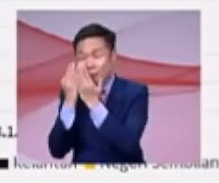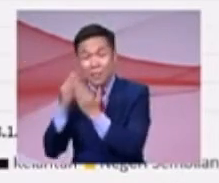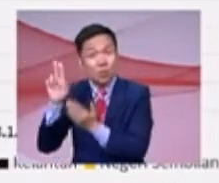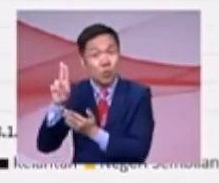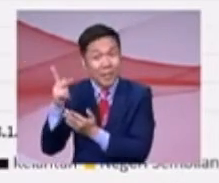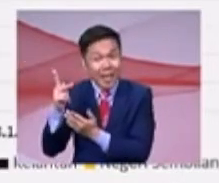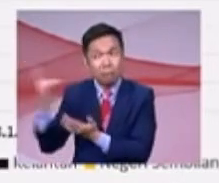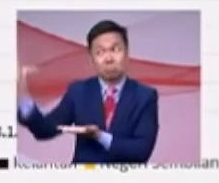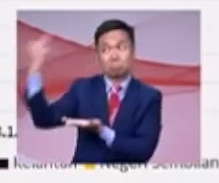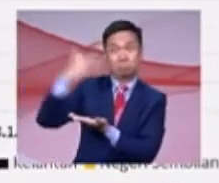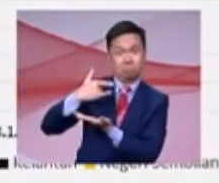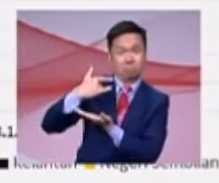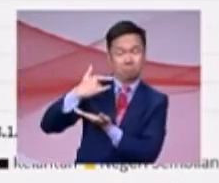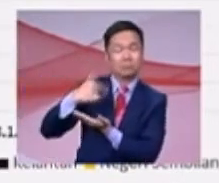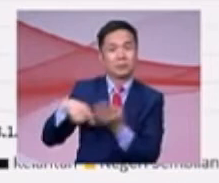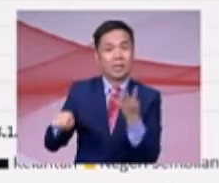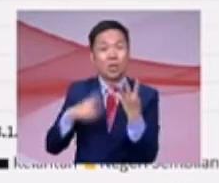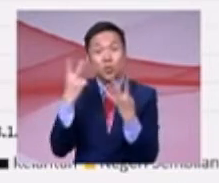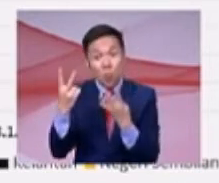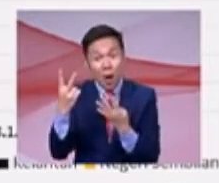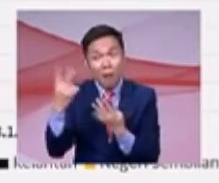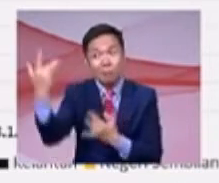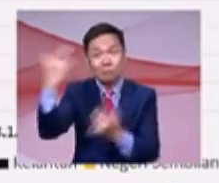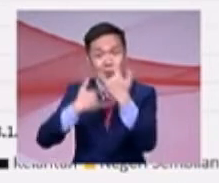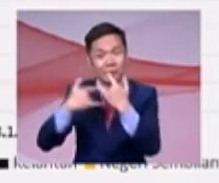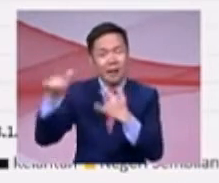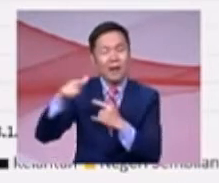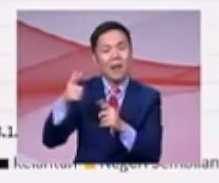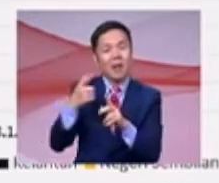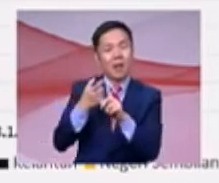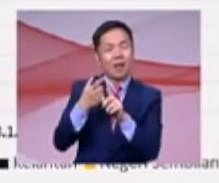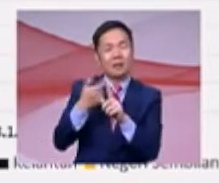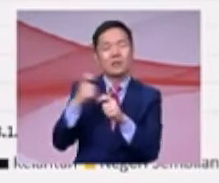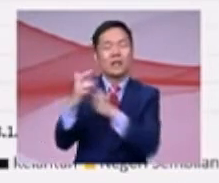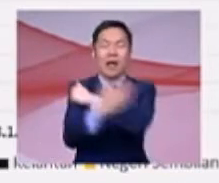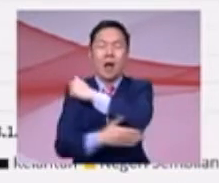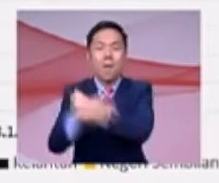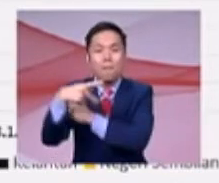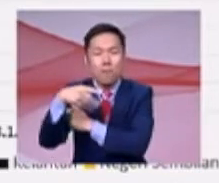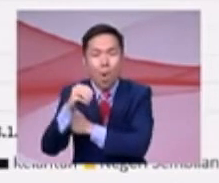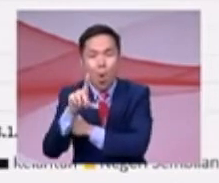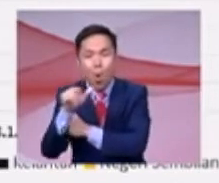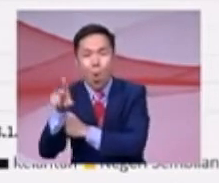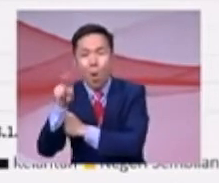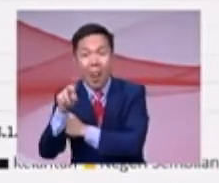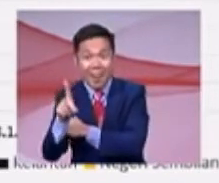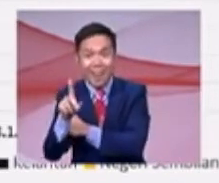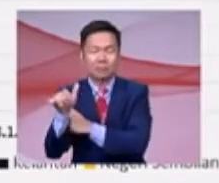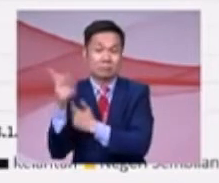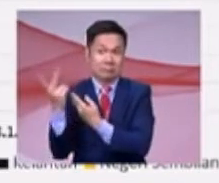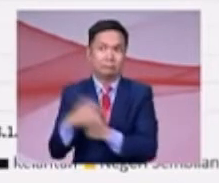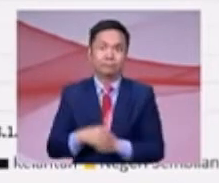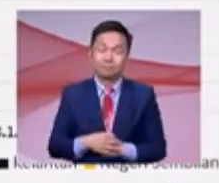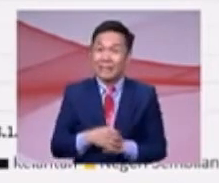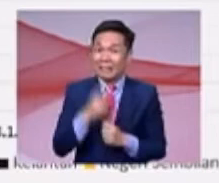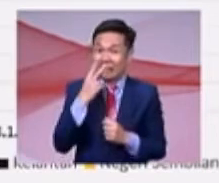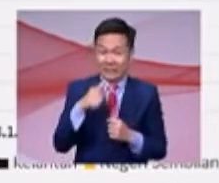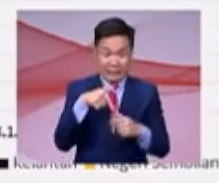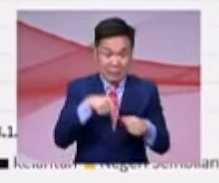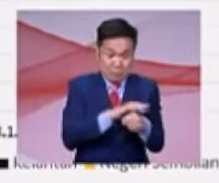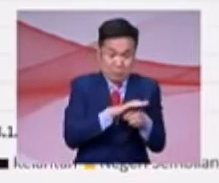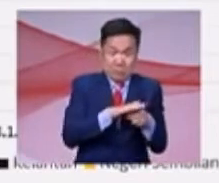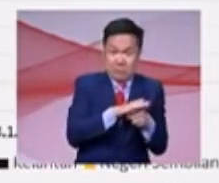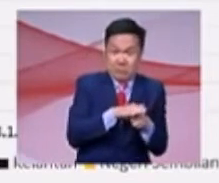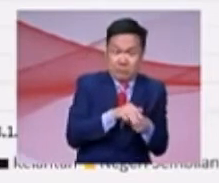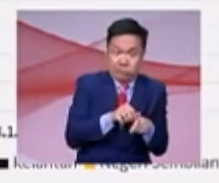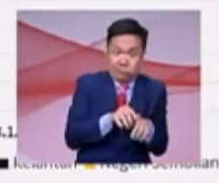juga dua kes pulang daripada Poland. Dan juga kita telah kenal pasti 3 kes tempatan